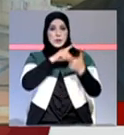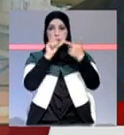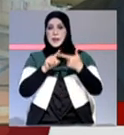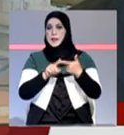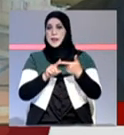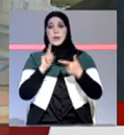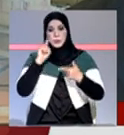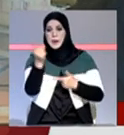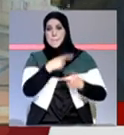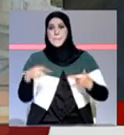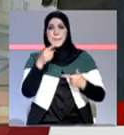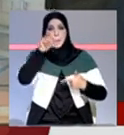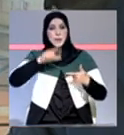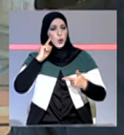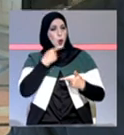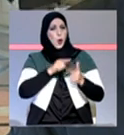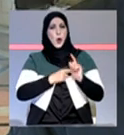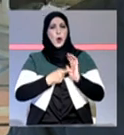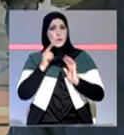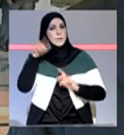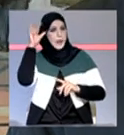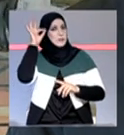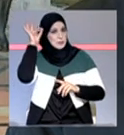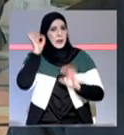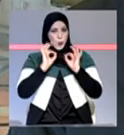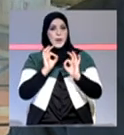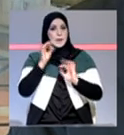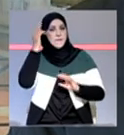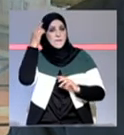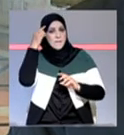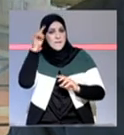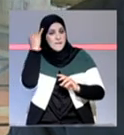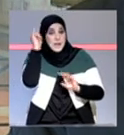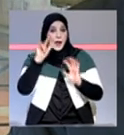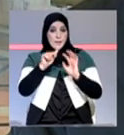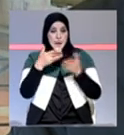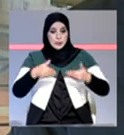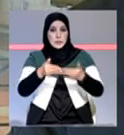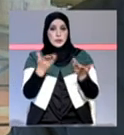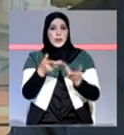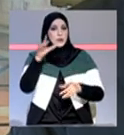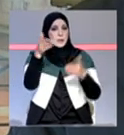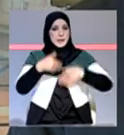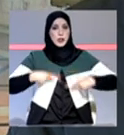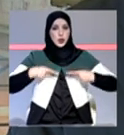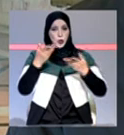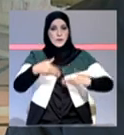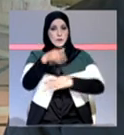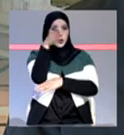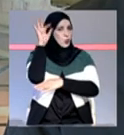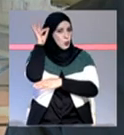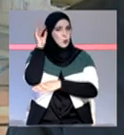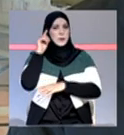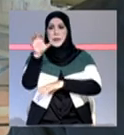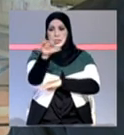عندها قناعه وعندها فكره واضحه على امكانيات الدوله ثلاثه يكون عندها ايضا قناعه او فكره واضحه و امام بما يحصل في